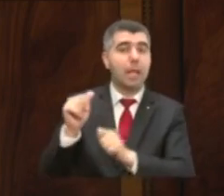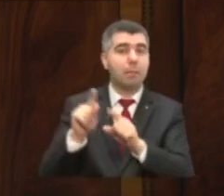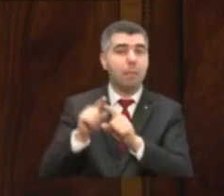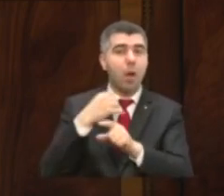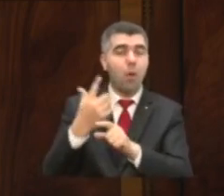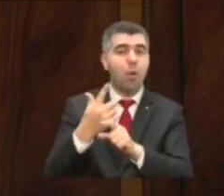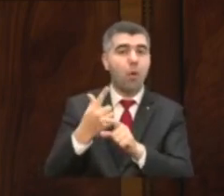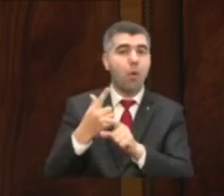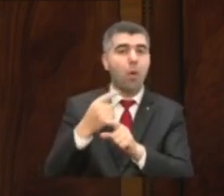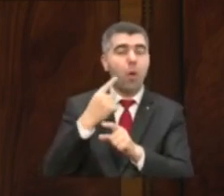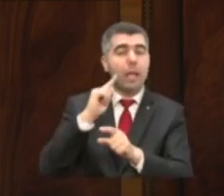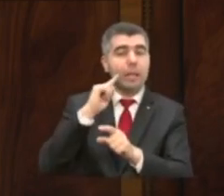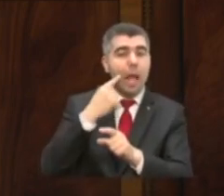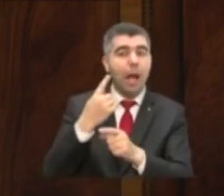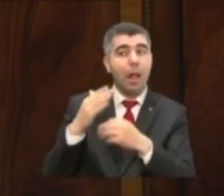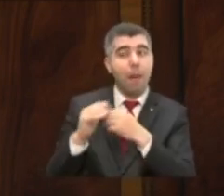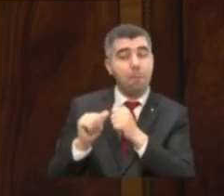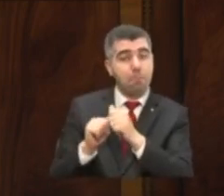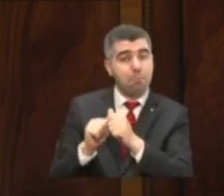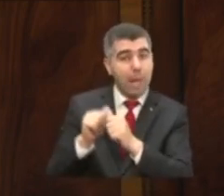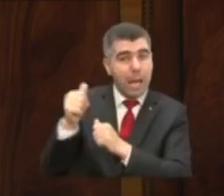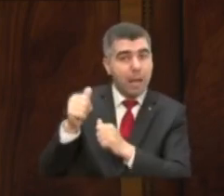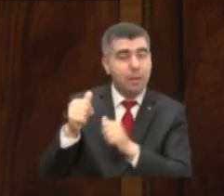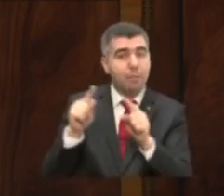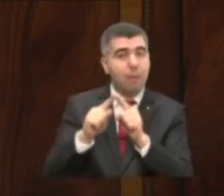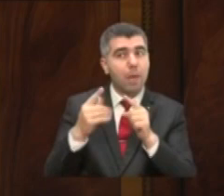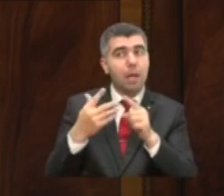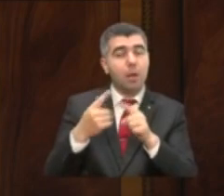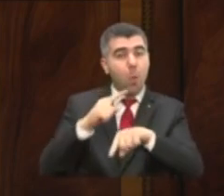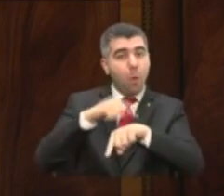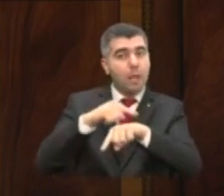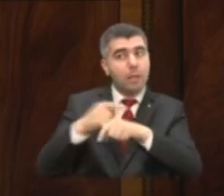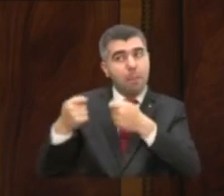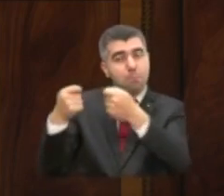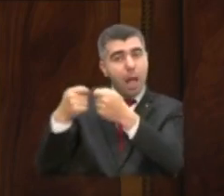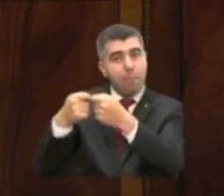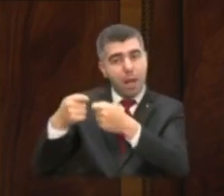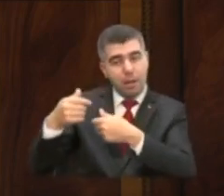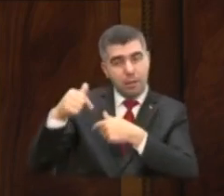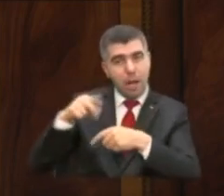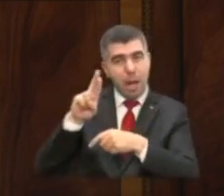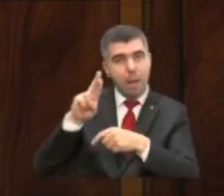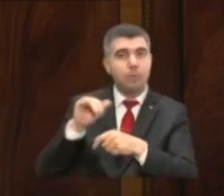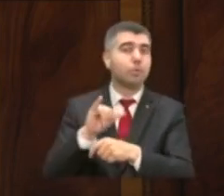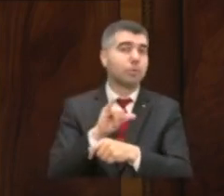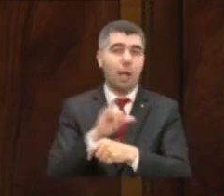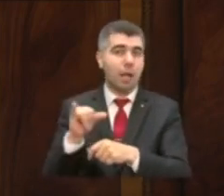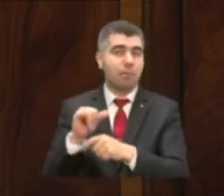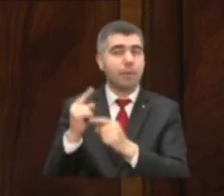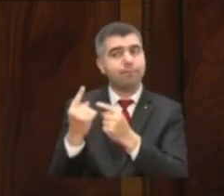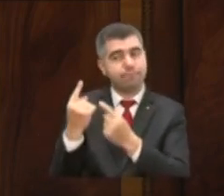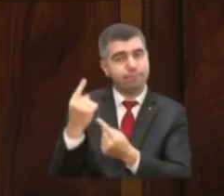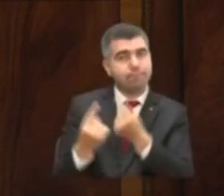الكبرى ماشي بحال الصغرى، المتوسطه والصغرى. فلذلك غادي تكون فيه مرونه، وغادي توجه في هذا الشيء توجيهات واضحه الى